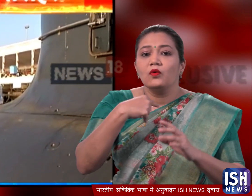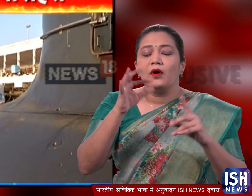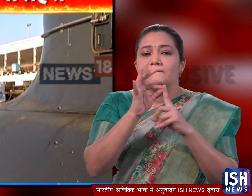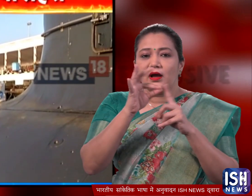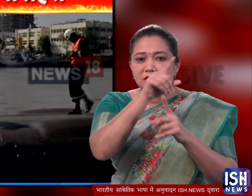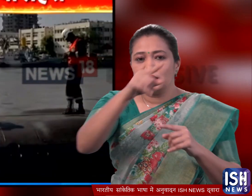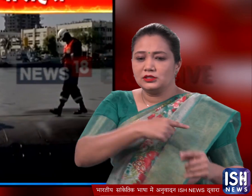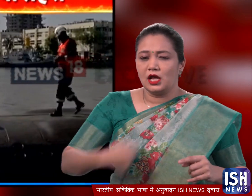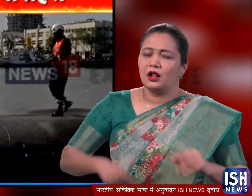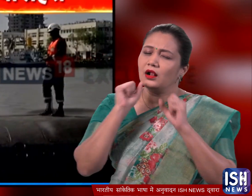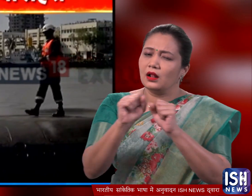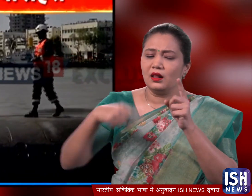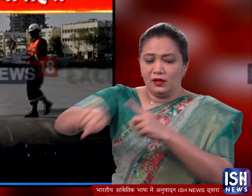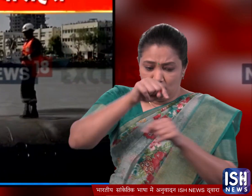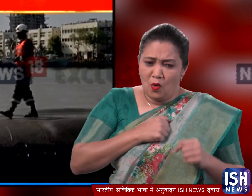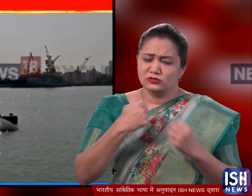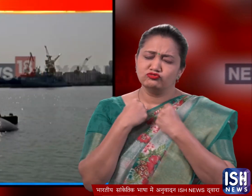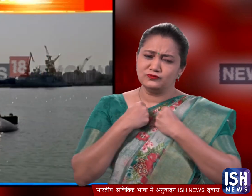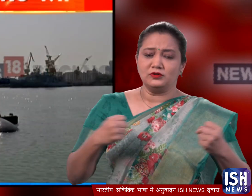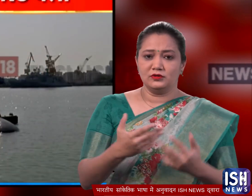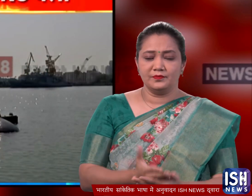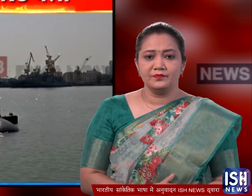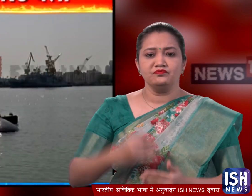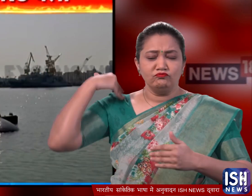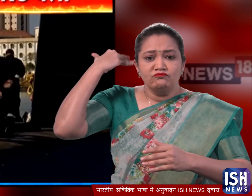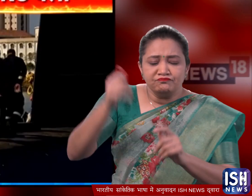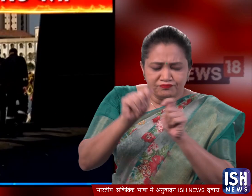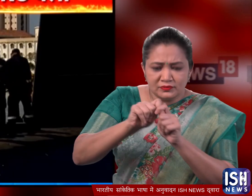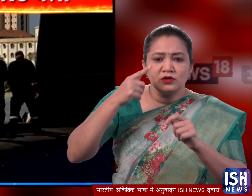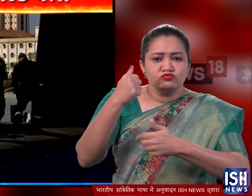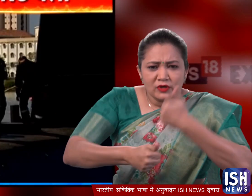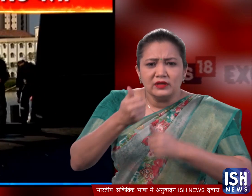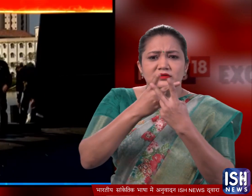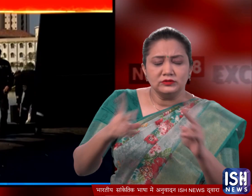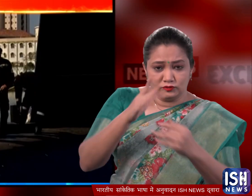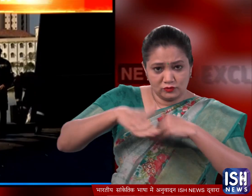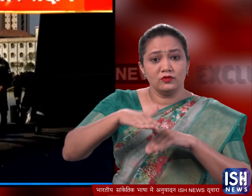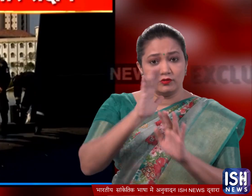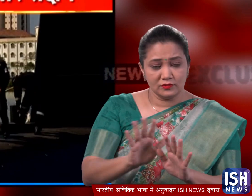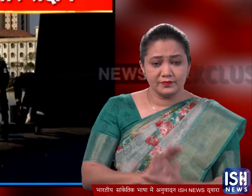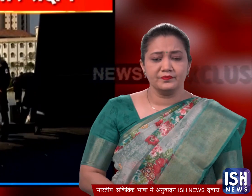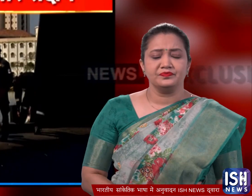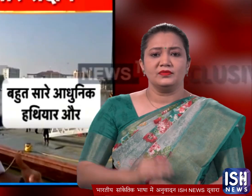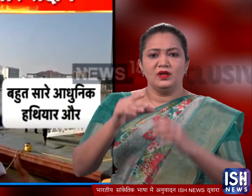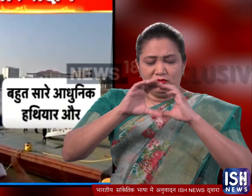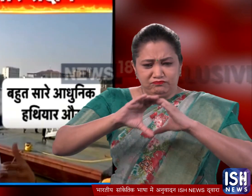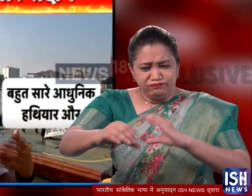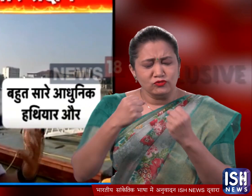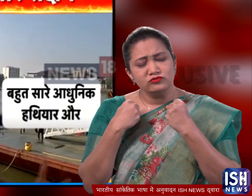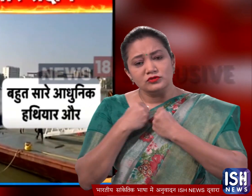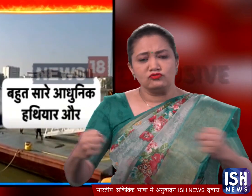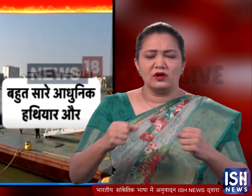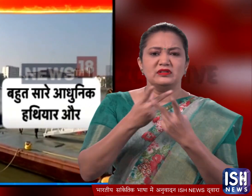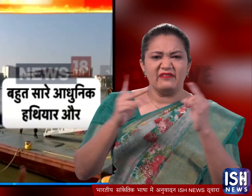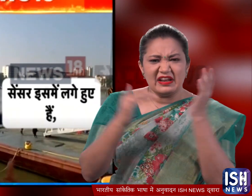और चाइना के लिए। लंबे वक्त से नौसेना के जवान और अफसर इस सबमरीन के ट्रायल से जुड़े हुए थे, जिनका दावा है कि सबमरीन बेजोड़ है। बहुत ही